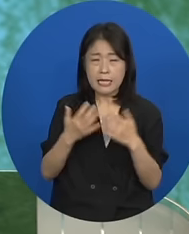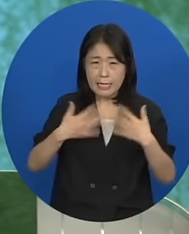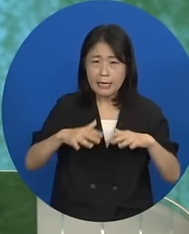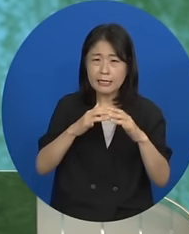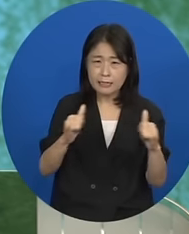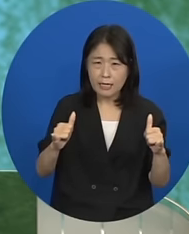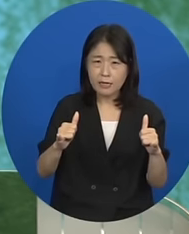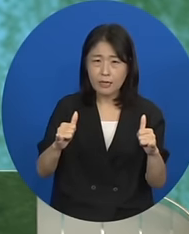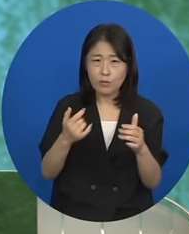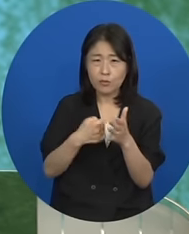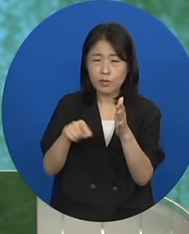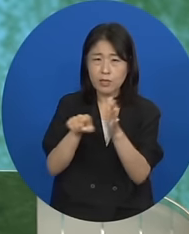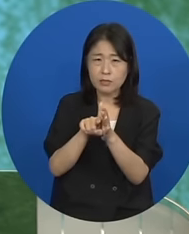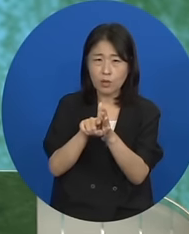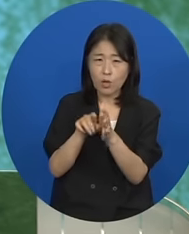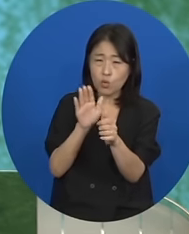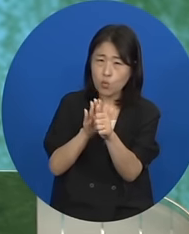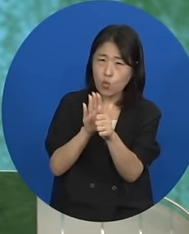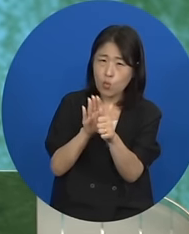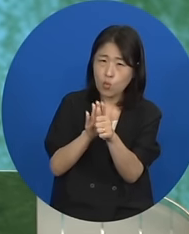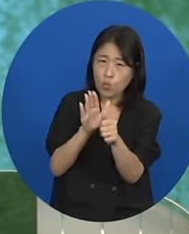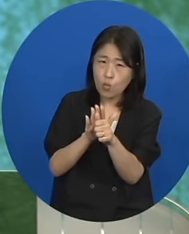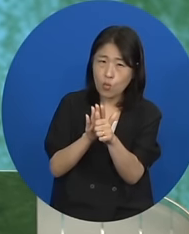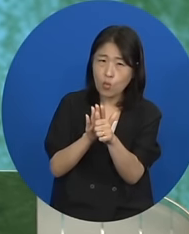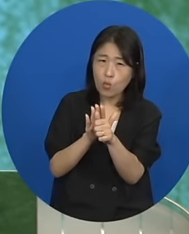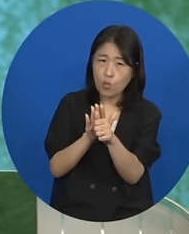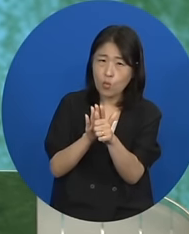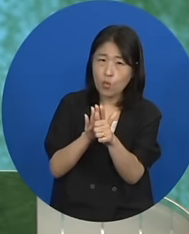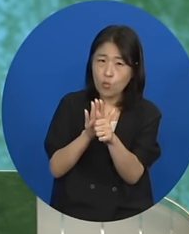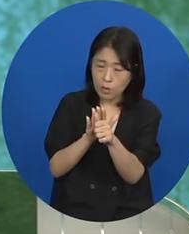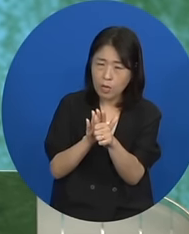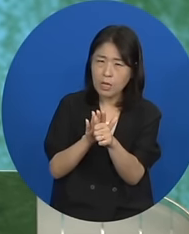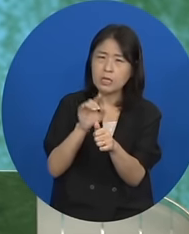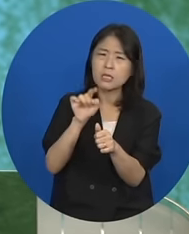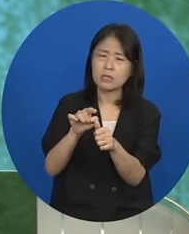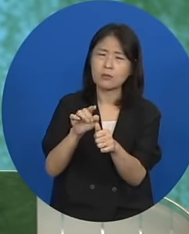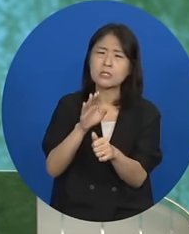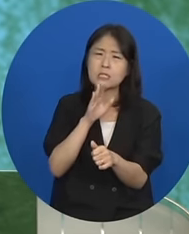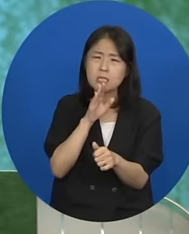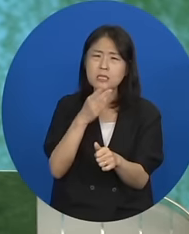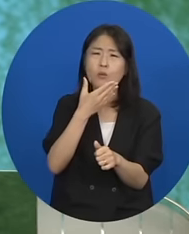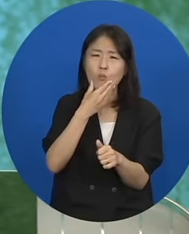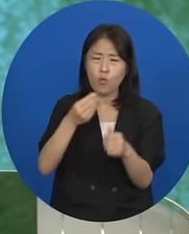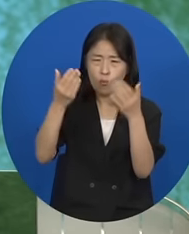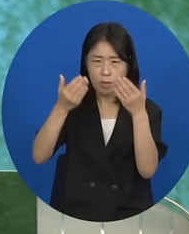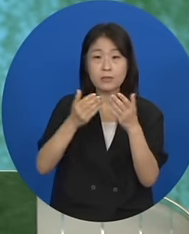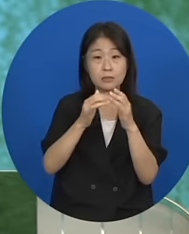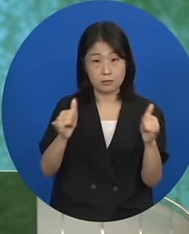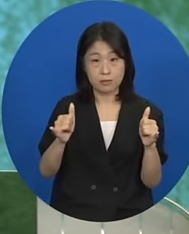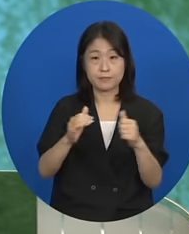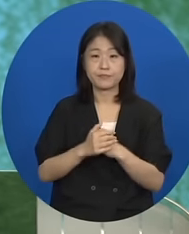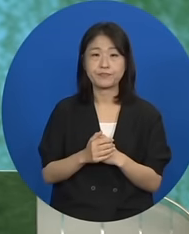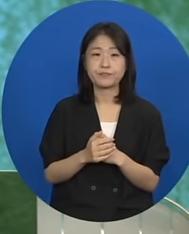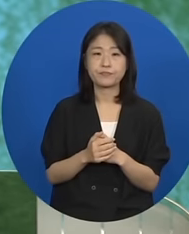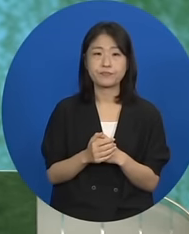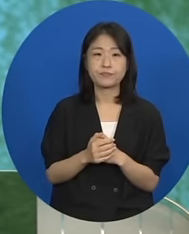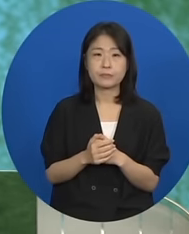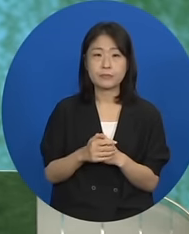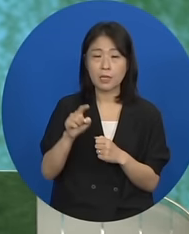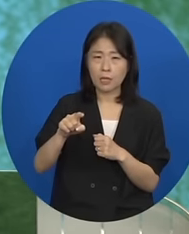소리를내어 주며 그들의 편을 들어 주셨습니까 정말 복받으신 분이에요 그런데 그 영향에 있는 위치